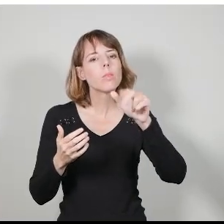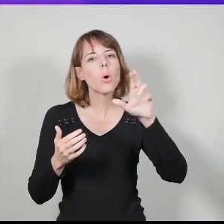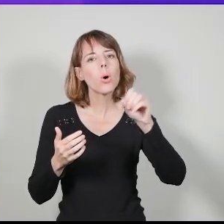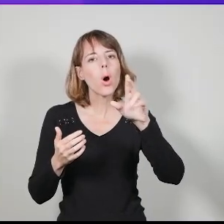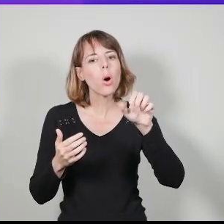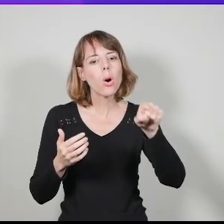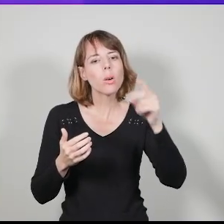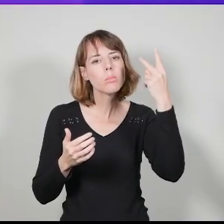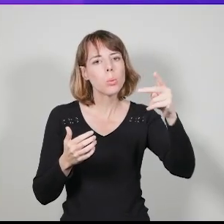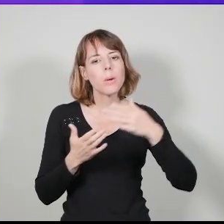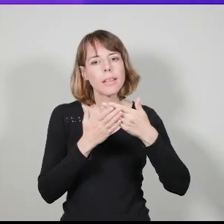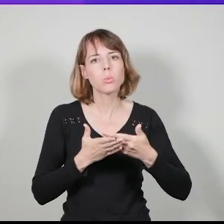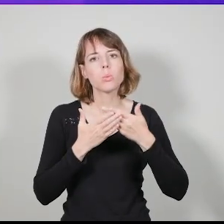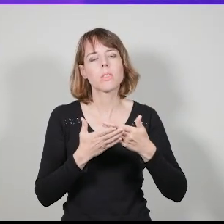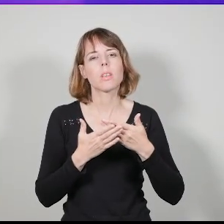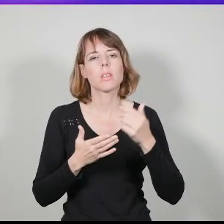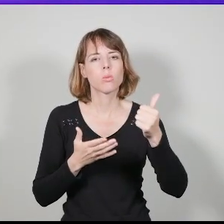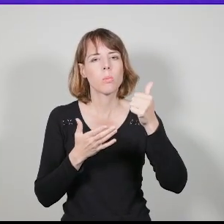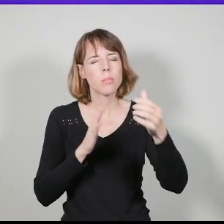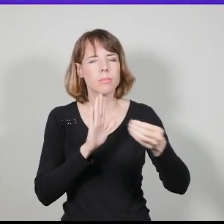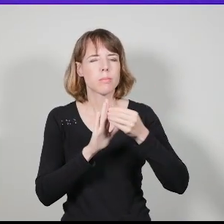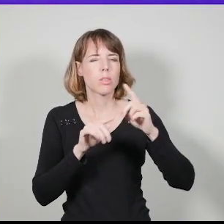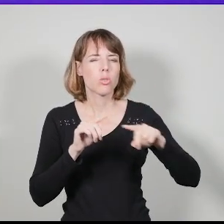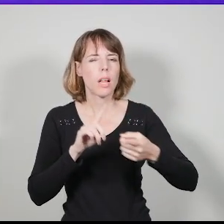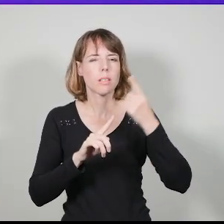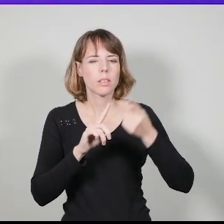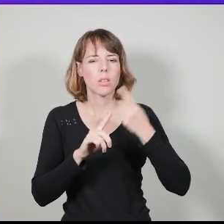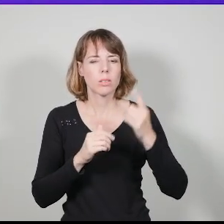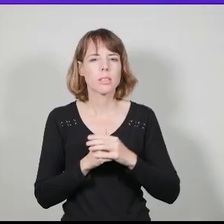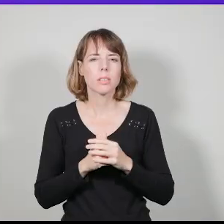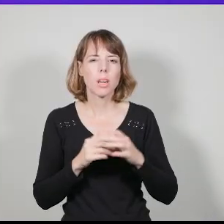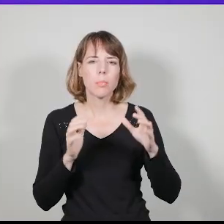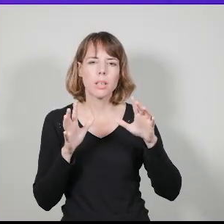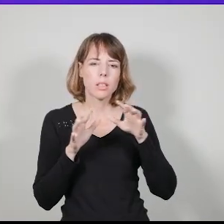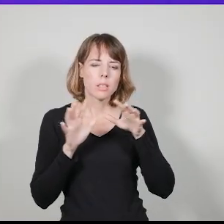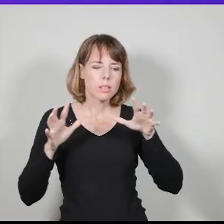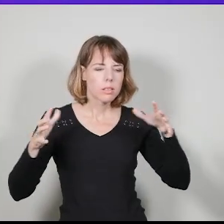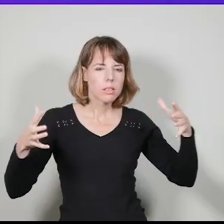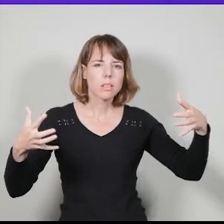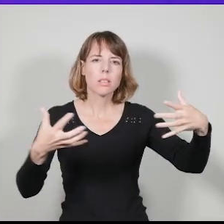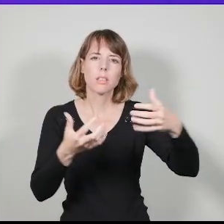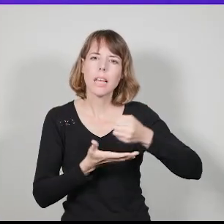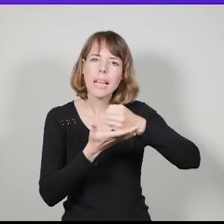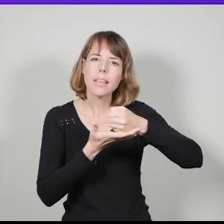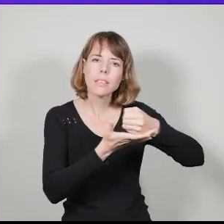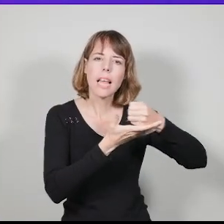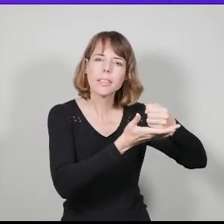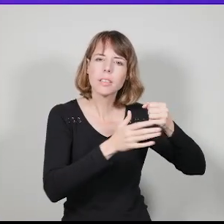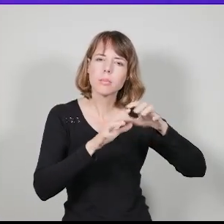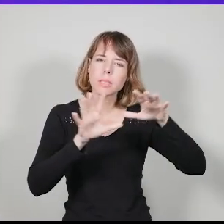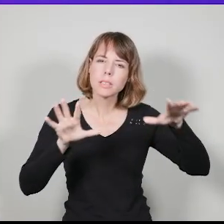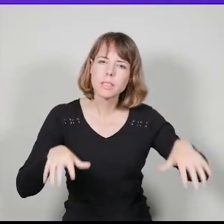vous aviez mis un paramètre intéressant, c'était ce que vous appeliez la galaxie d'aide, c'est-à-dire finalement ces personnes aidantes